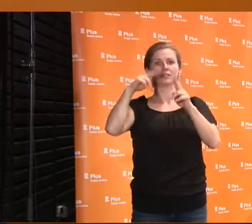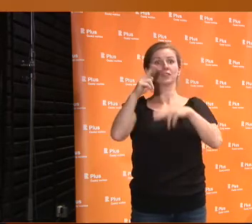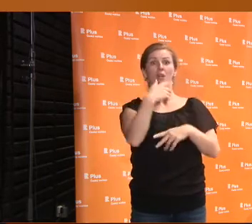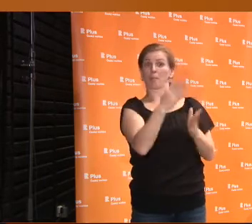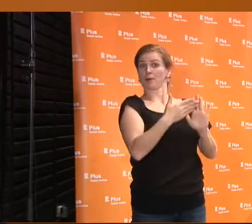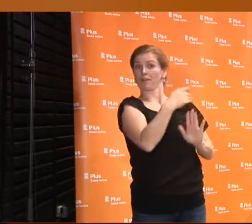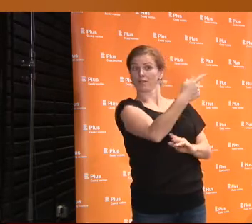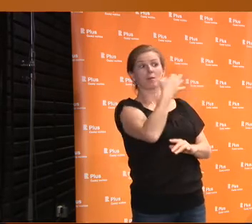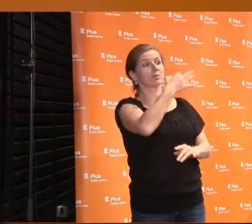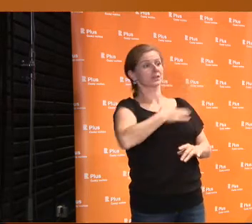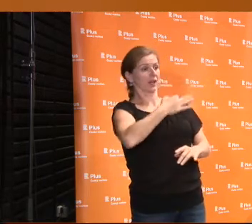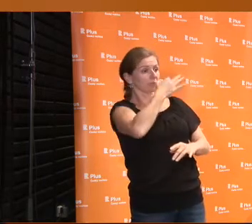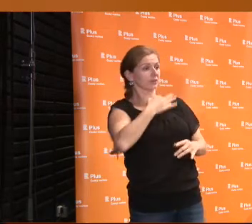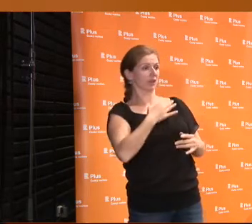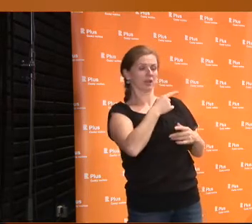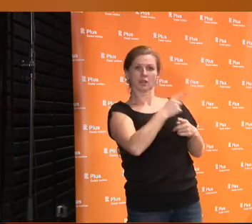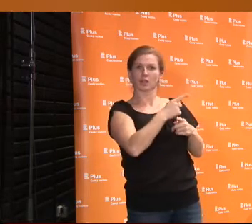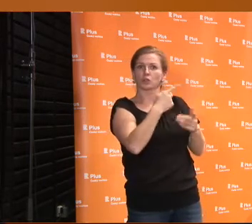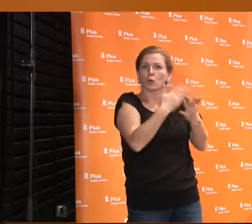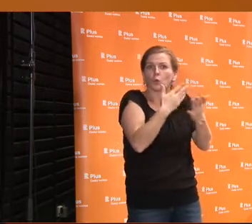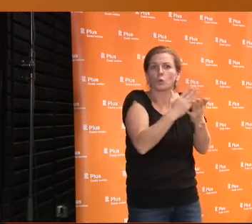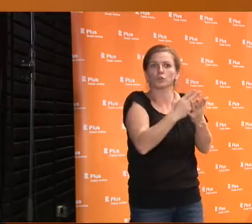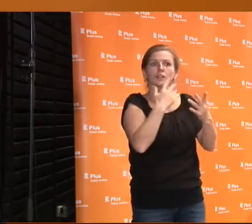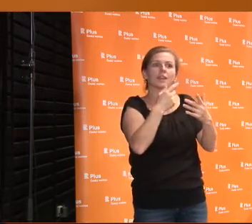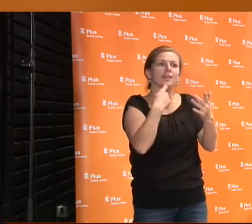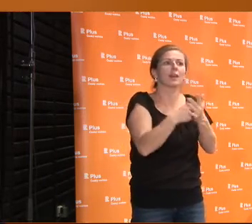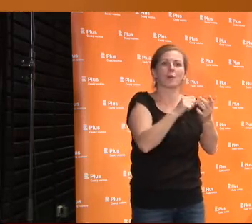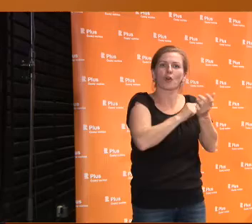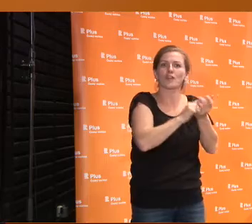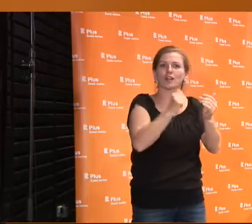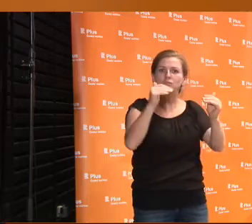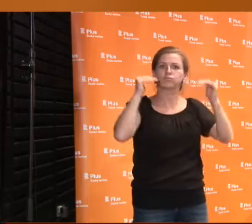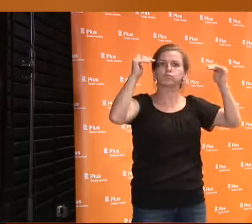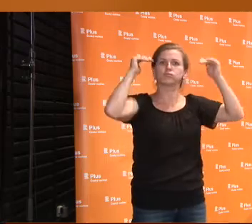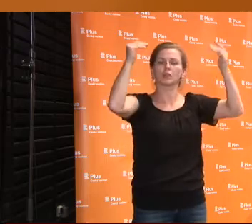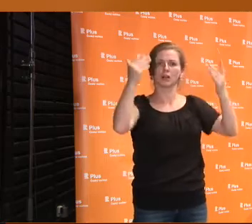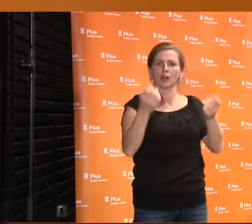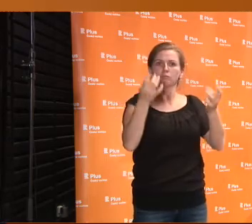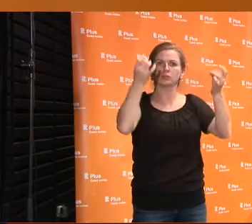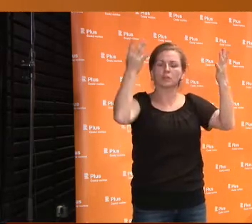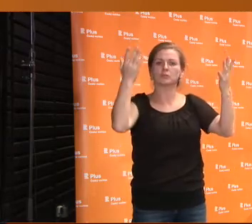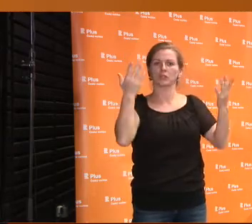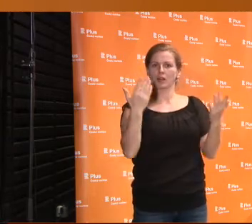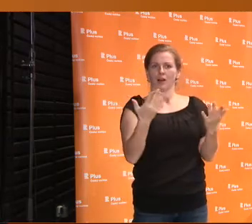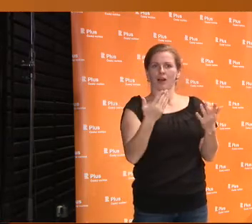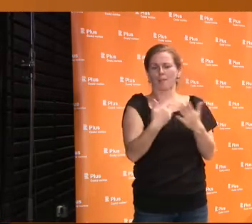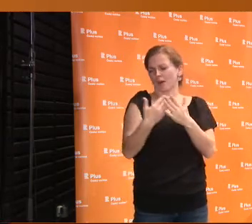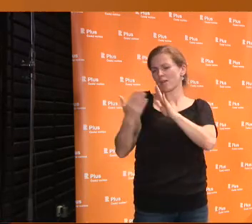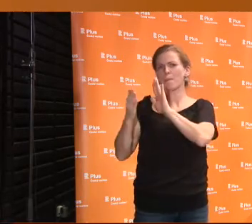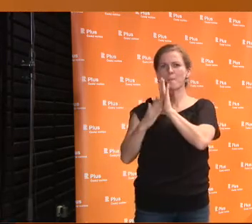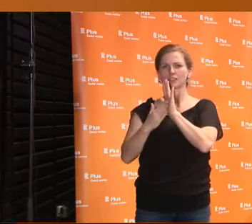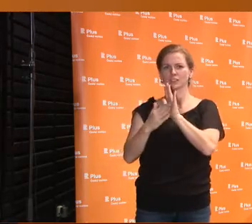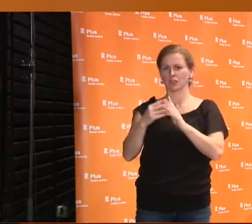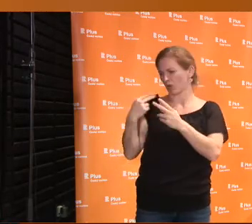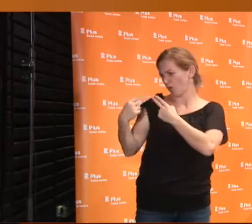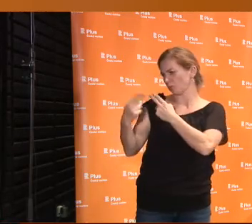prknech Horáckého divadla, to je vlastně investigace sama o sobě. Ale zpět té otázce, tak pan profesor Mařík k tomu vlastně dospěl ve